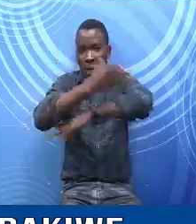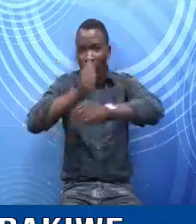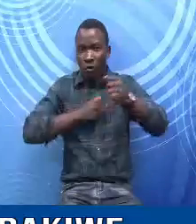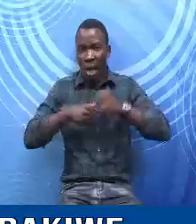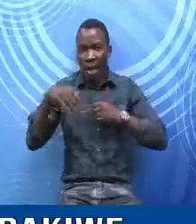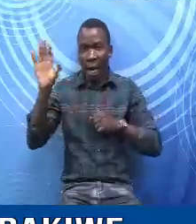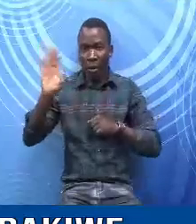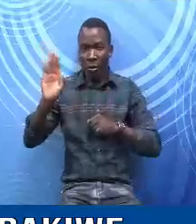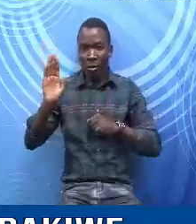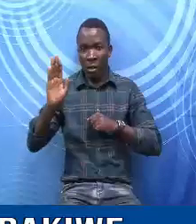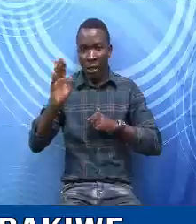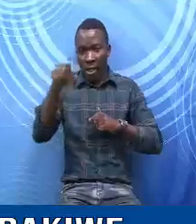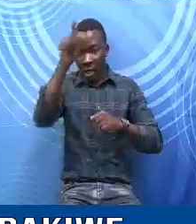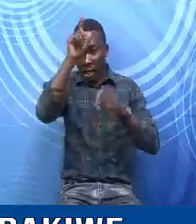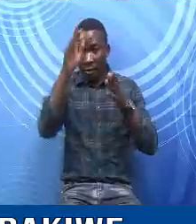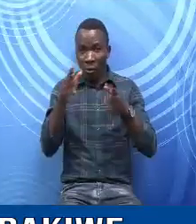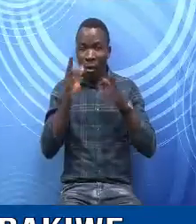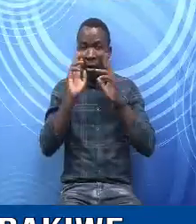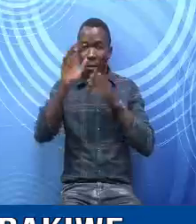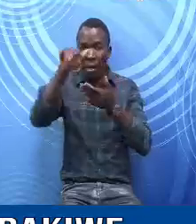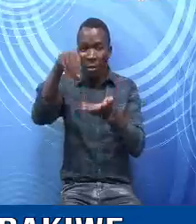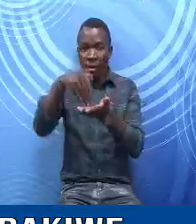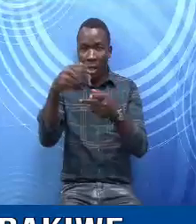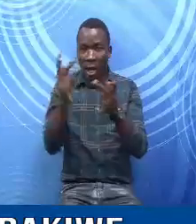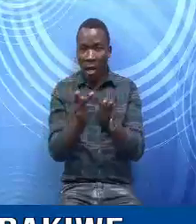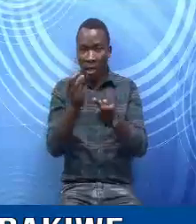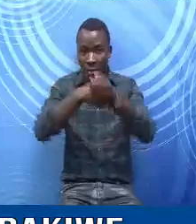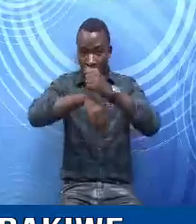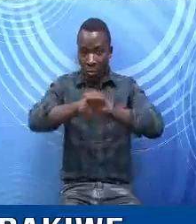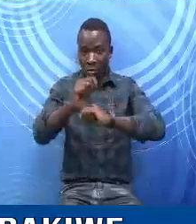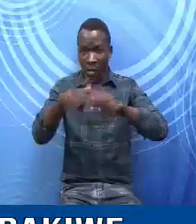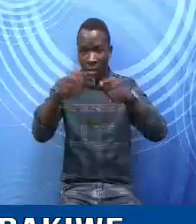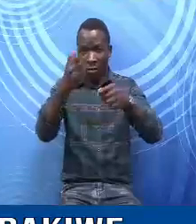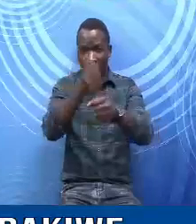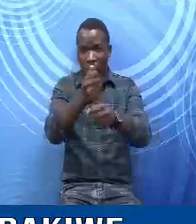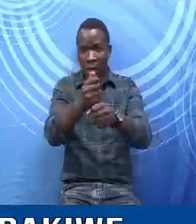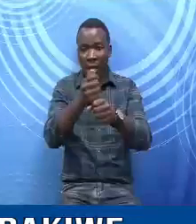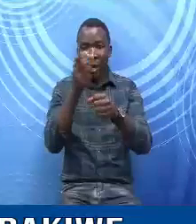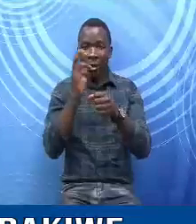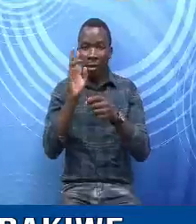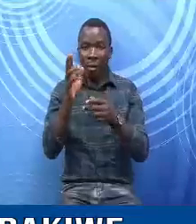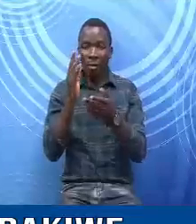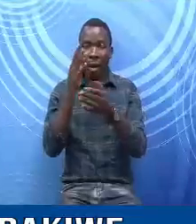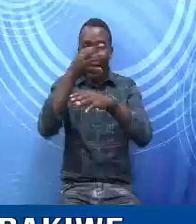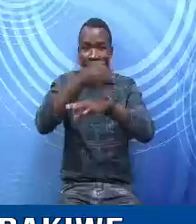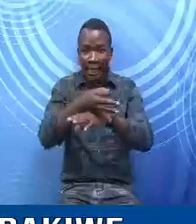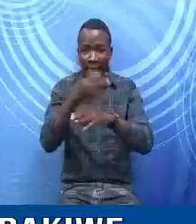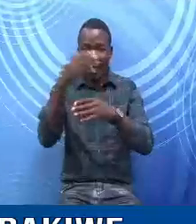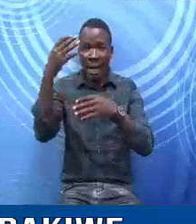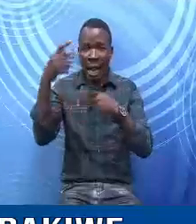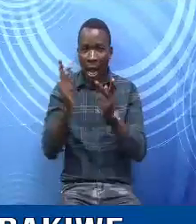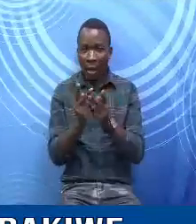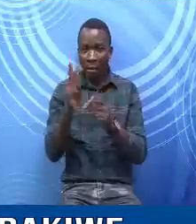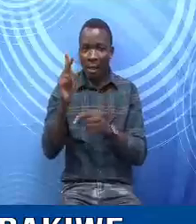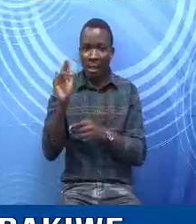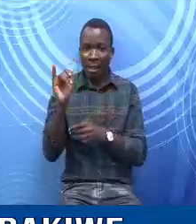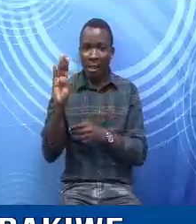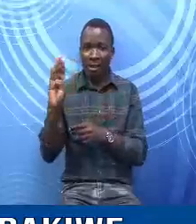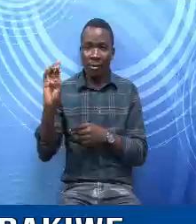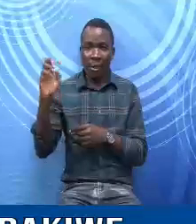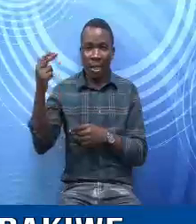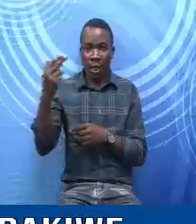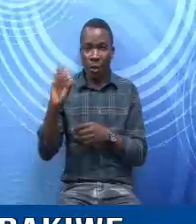baturage twasanze mu isantire ya Cyahinda aho ibikorwa by'umuhanda urimo gukorwa bigeze, dore ko bamaze kurenga igice cya Kibeho ndetse n'ahitwa Indago